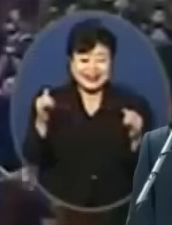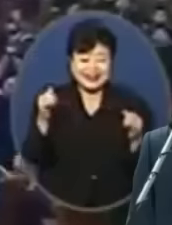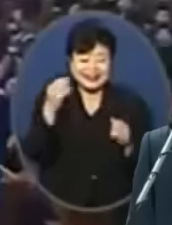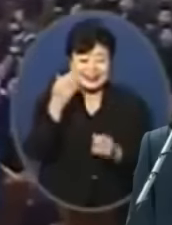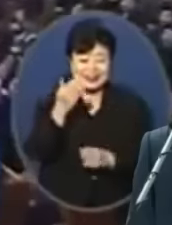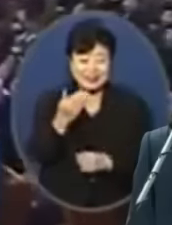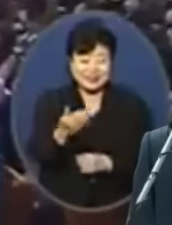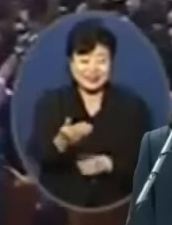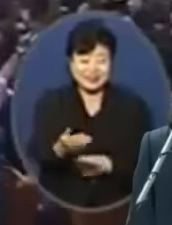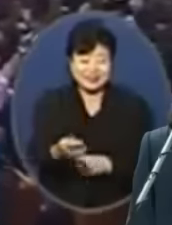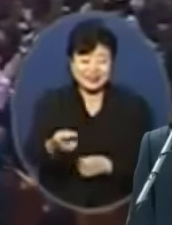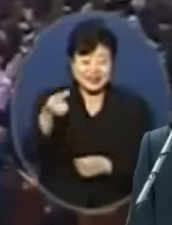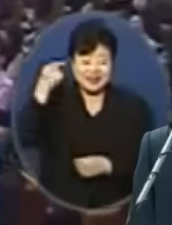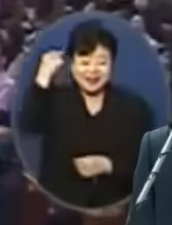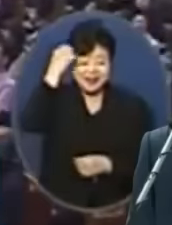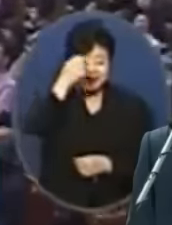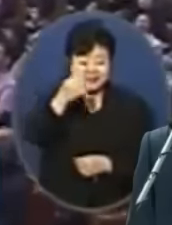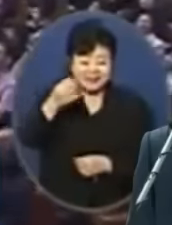자여,